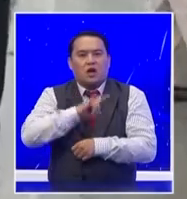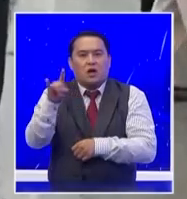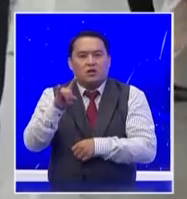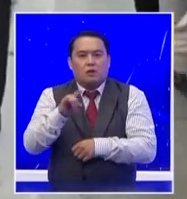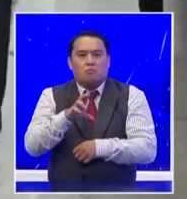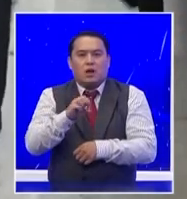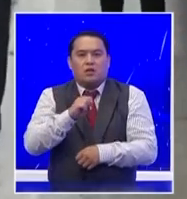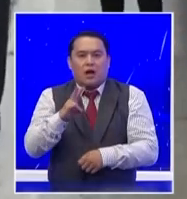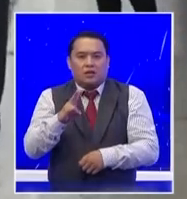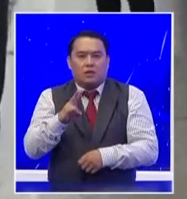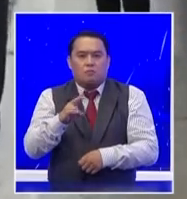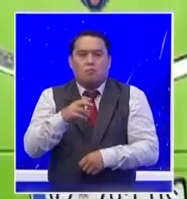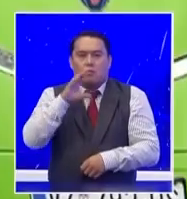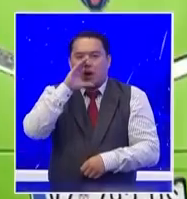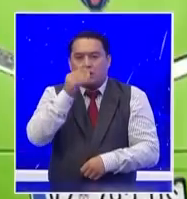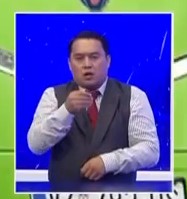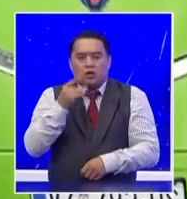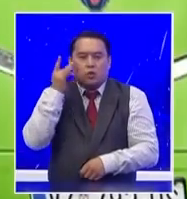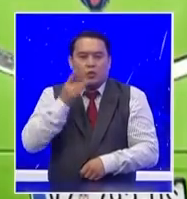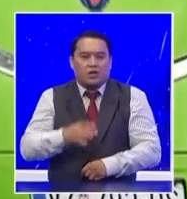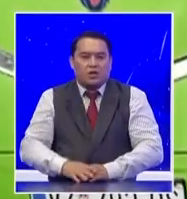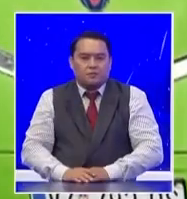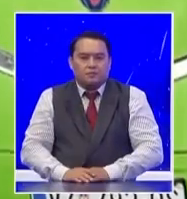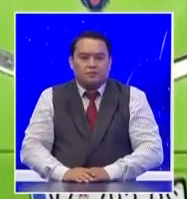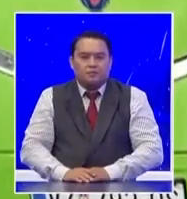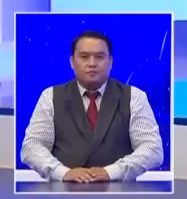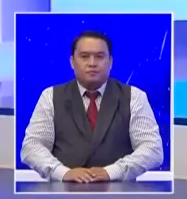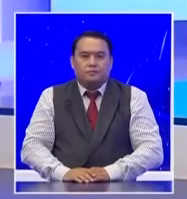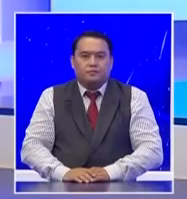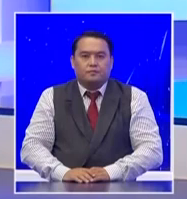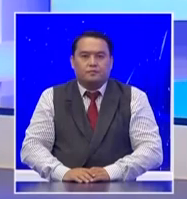странами Западных Балкан, а также с Болгарией и